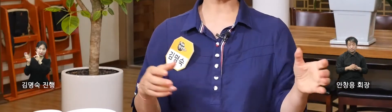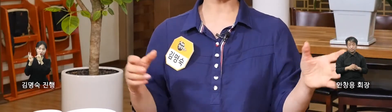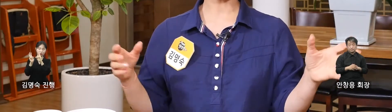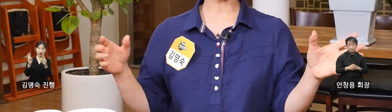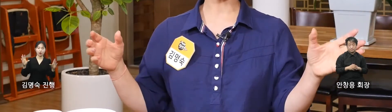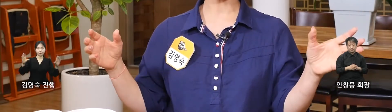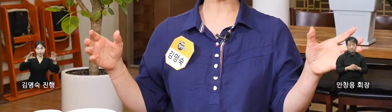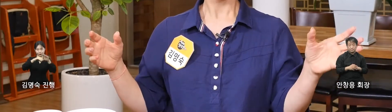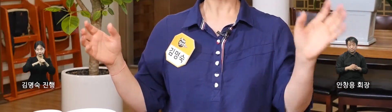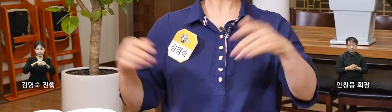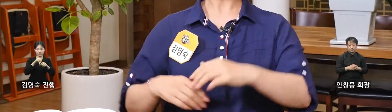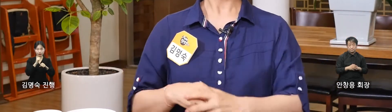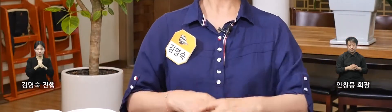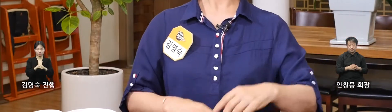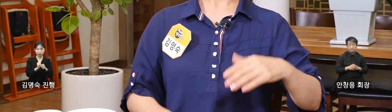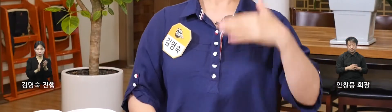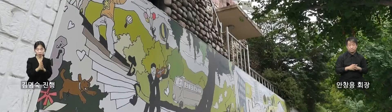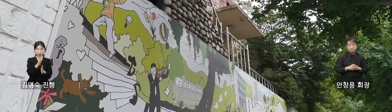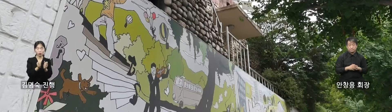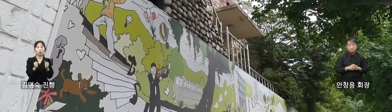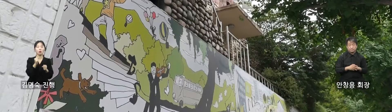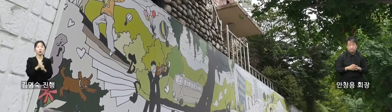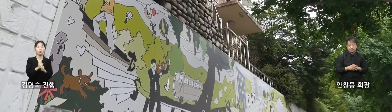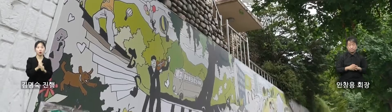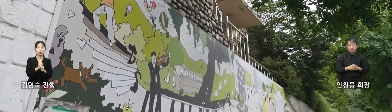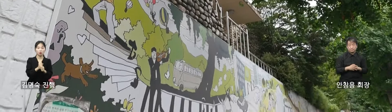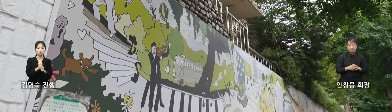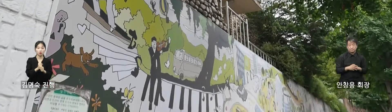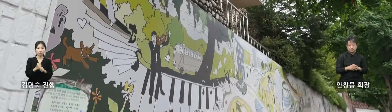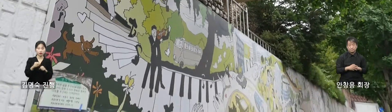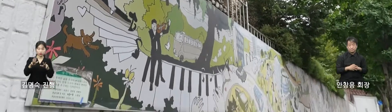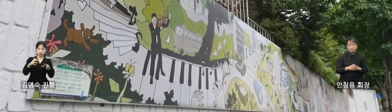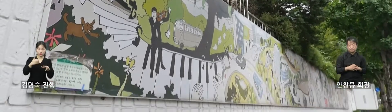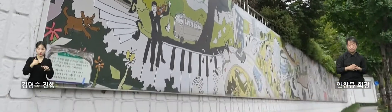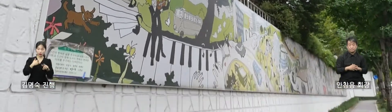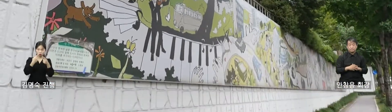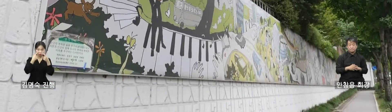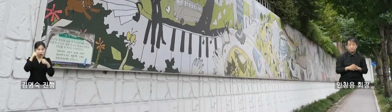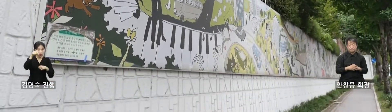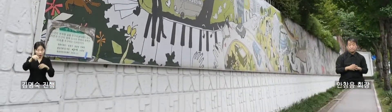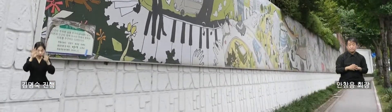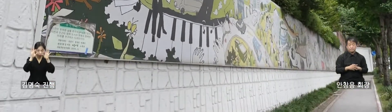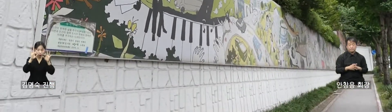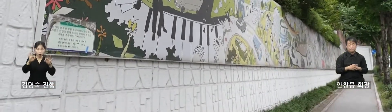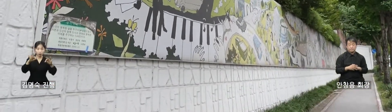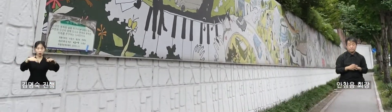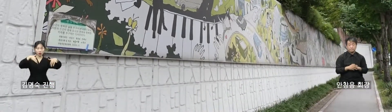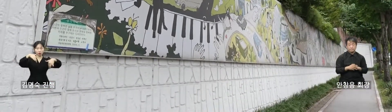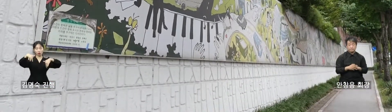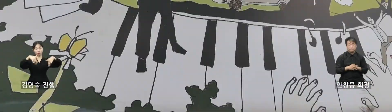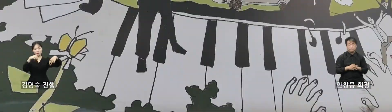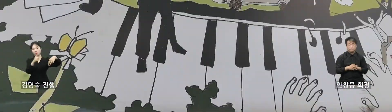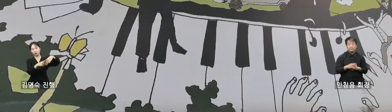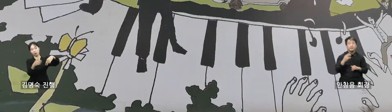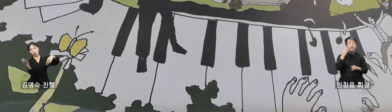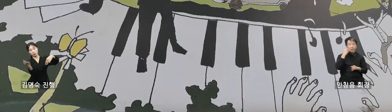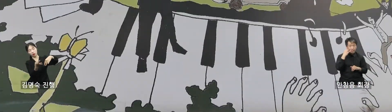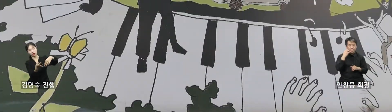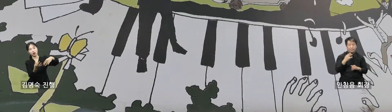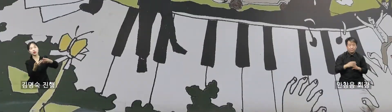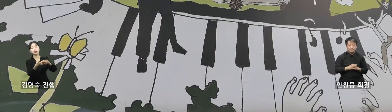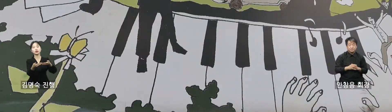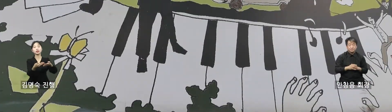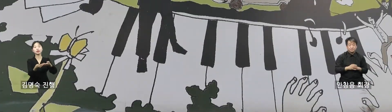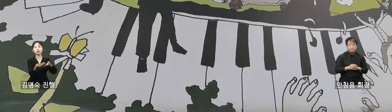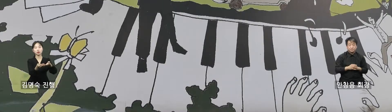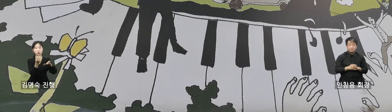맺어 가지고 도시 재생 지금 제가 제 눈앞에도 저 길 건너에도 저 벽에 그림들이 보여요. 네, 네.